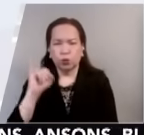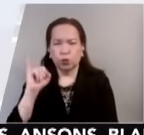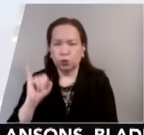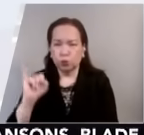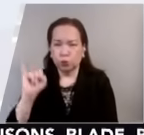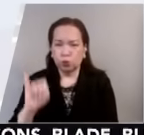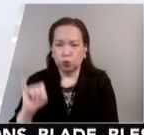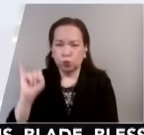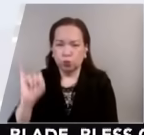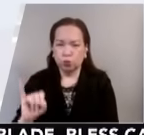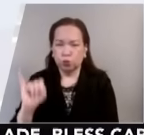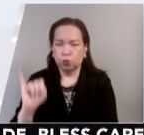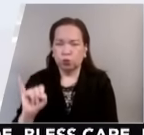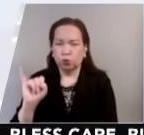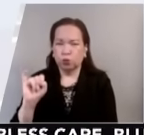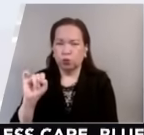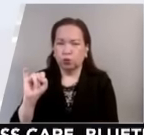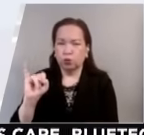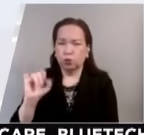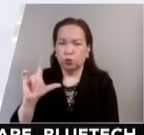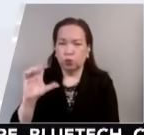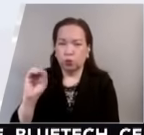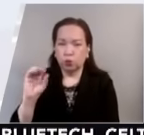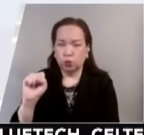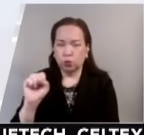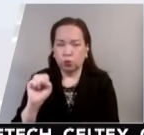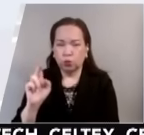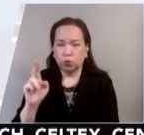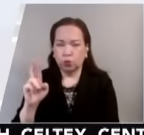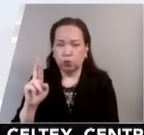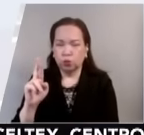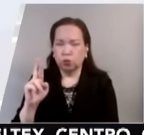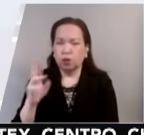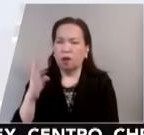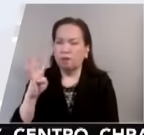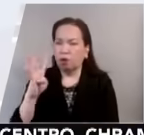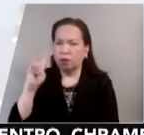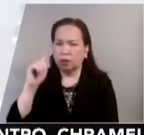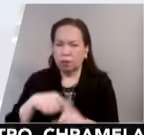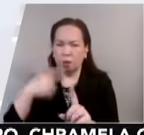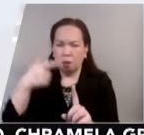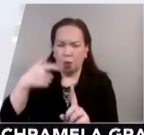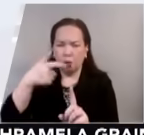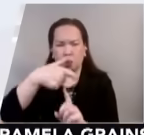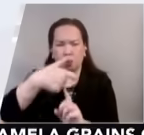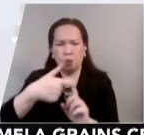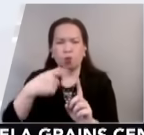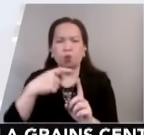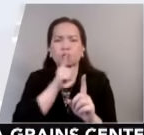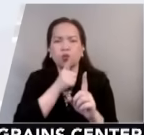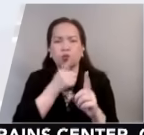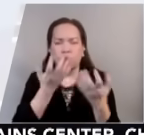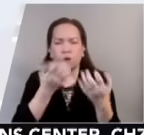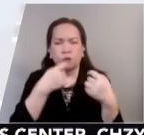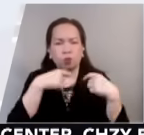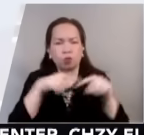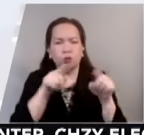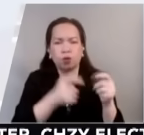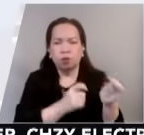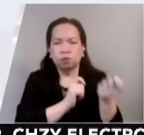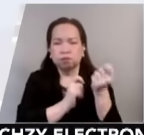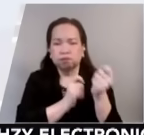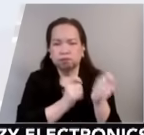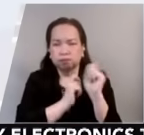tama ng bala ang tinamo ng 65 anyos na biktima na papunta sana sa kanyang pala isdaan Inaalam pa ang motibo sa pamamaslang